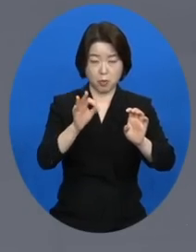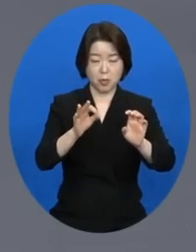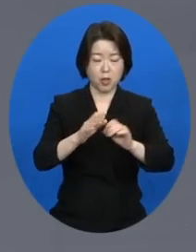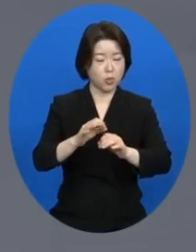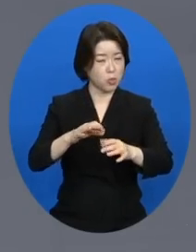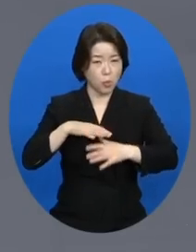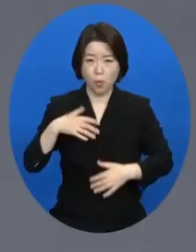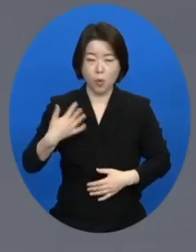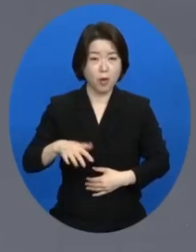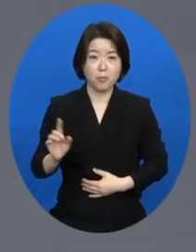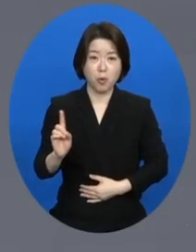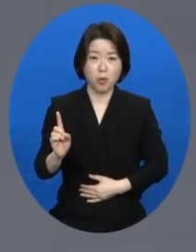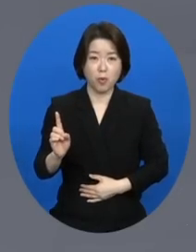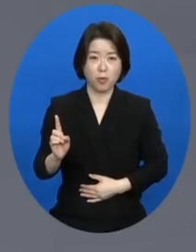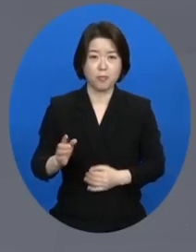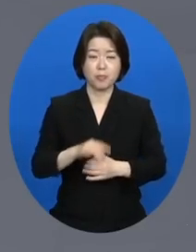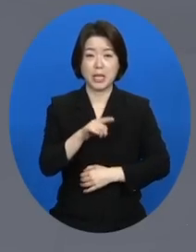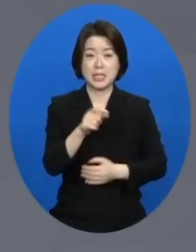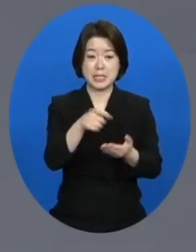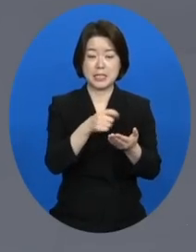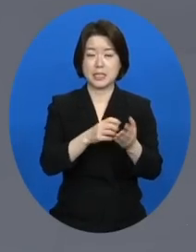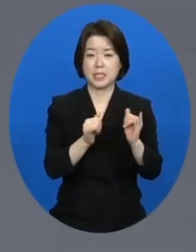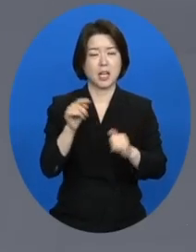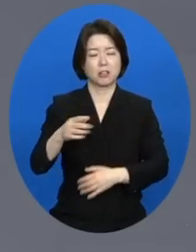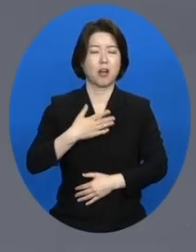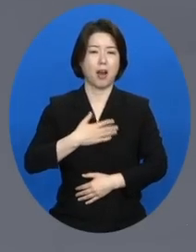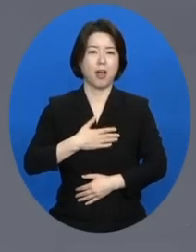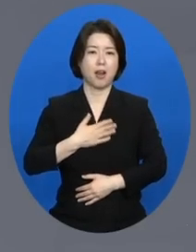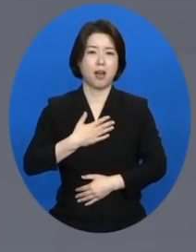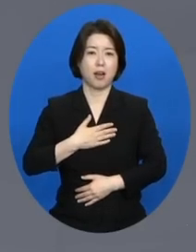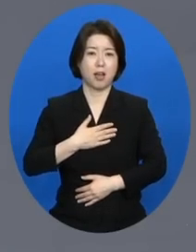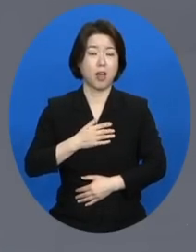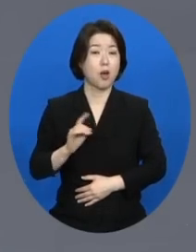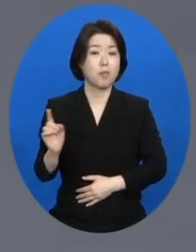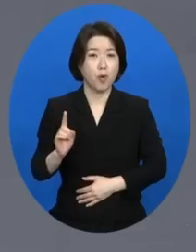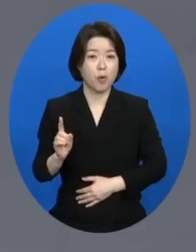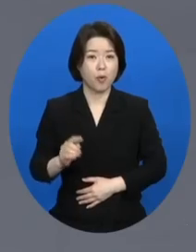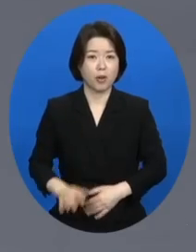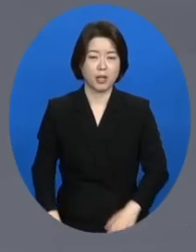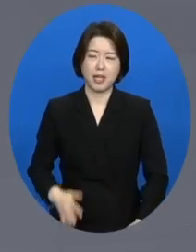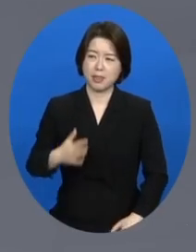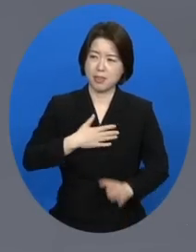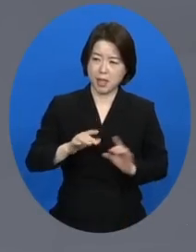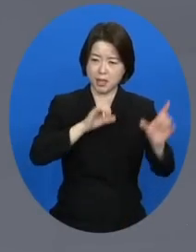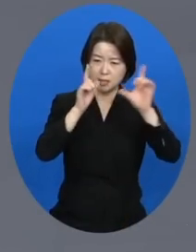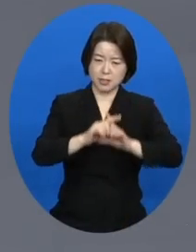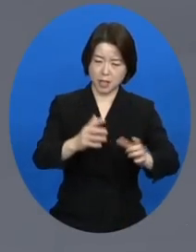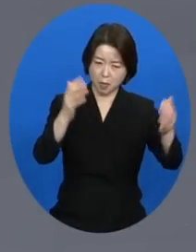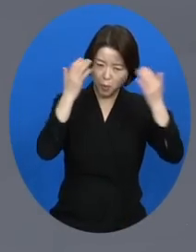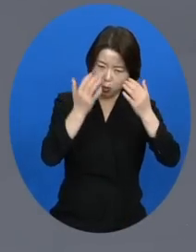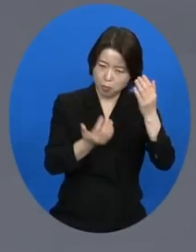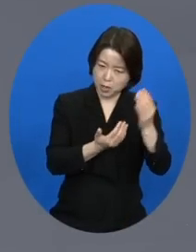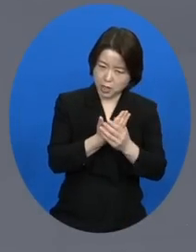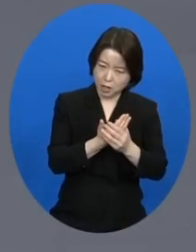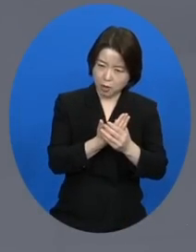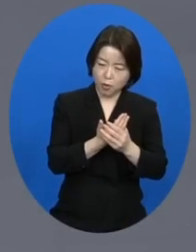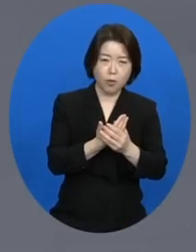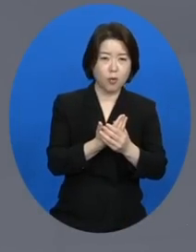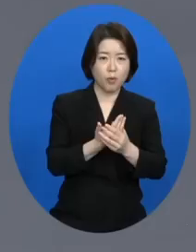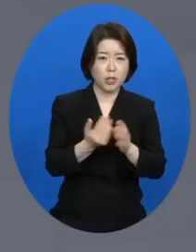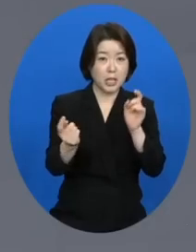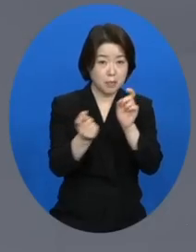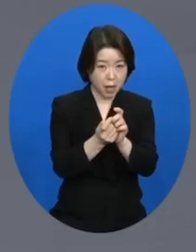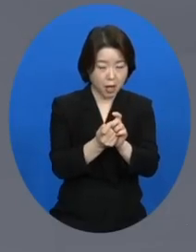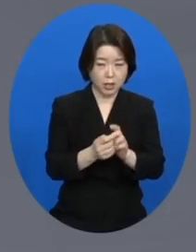놀랍게도 이 기자는 그것을 알았어요. 뭘 알았냐면 자기 삶에 고난이 벌어지는데 아,